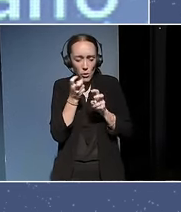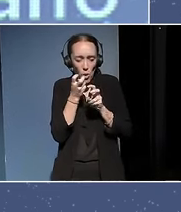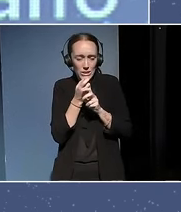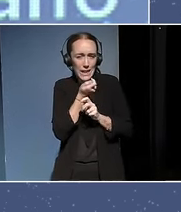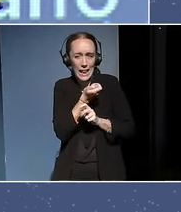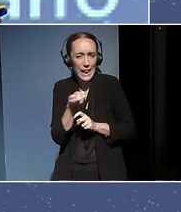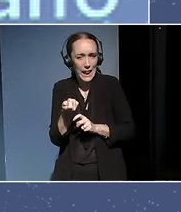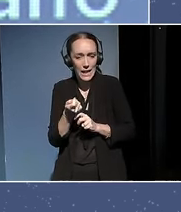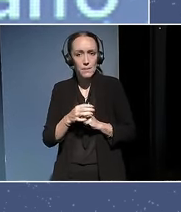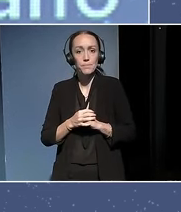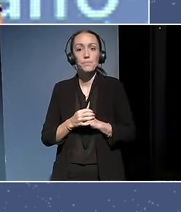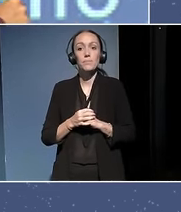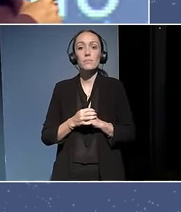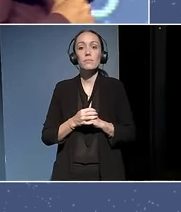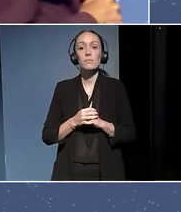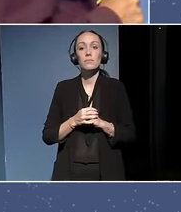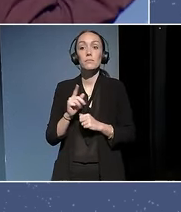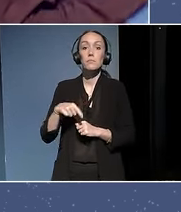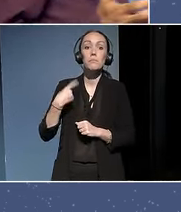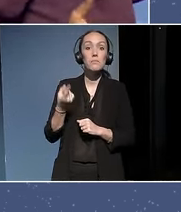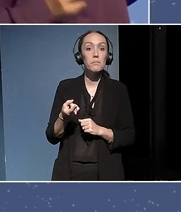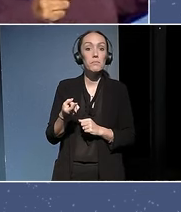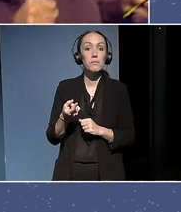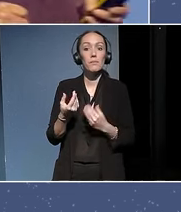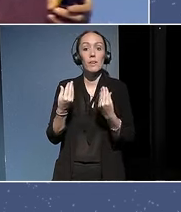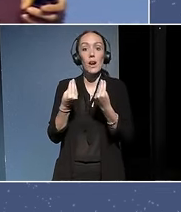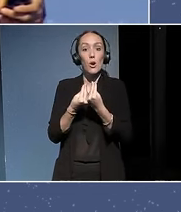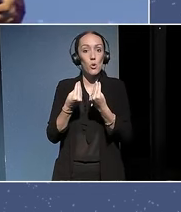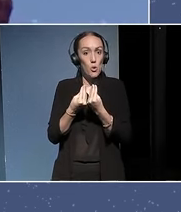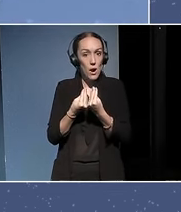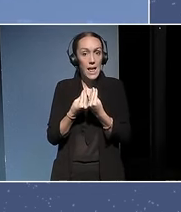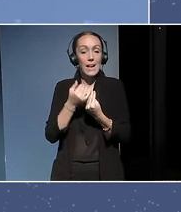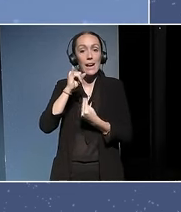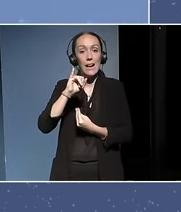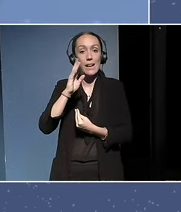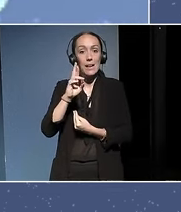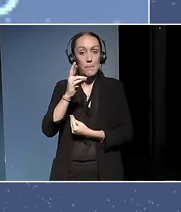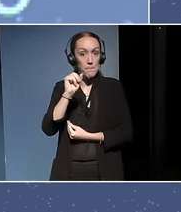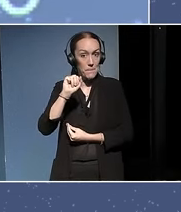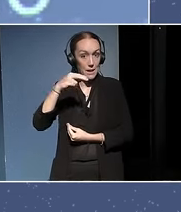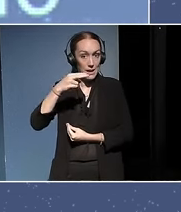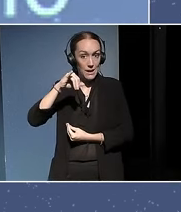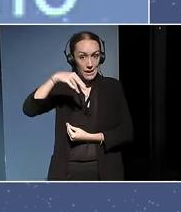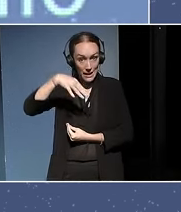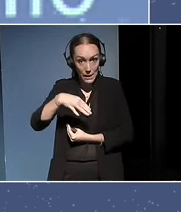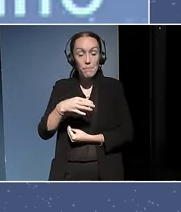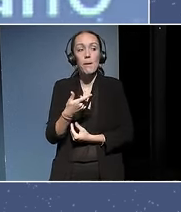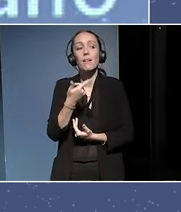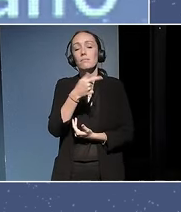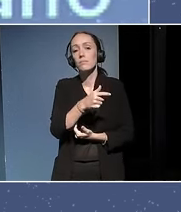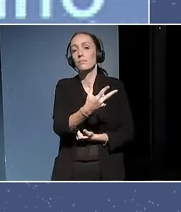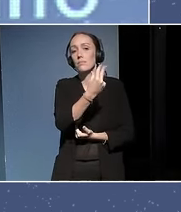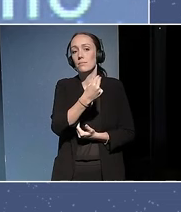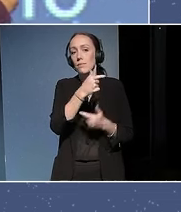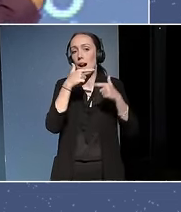piccolissimi invitammo questo collega nesa Ibrahim che parla l'arabo e questo è importantissimo nella nostra